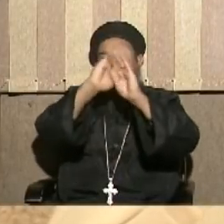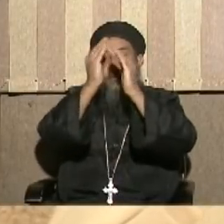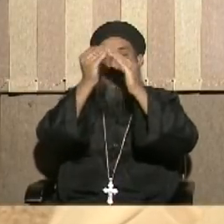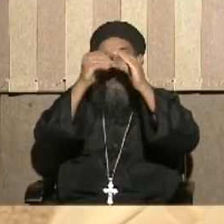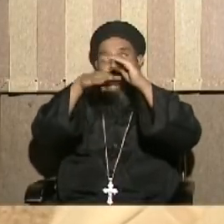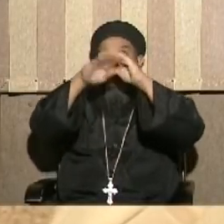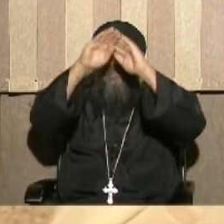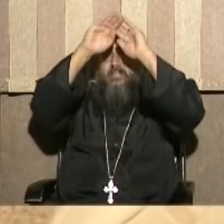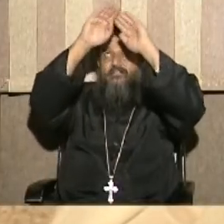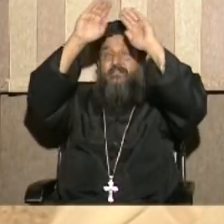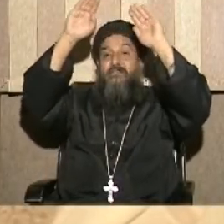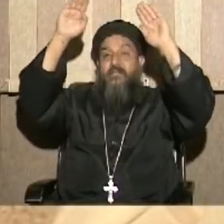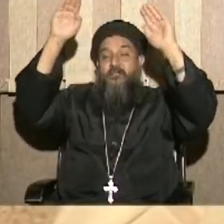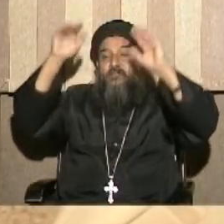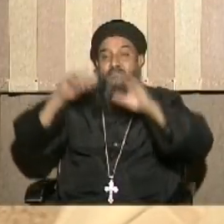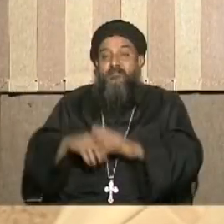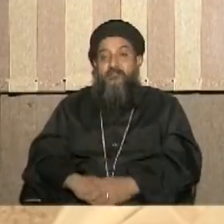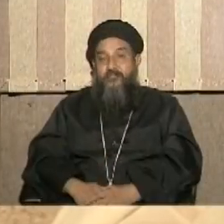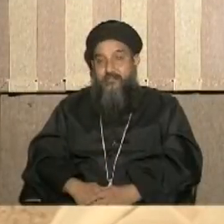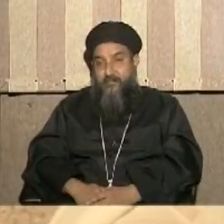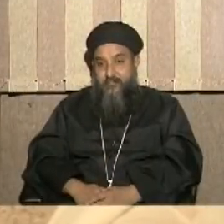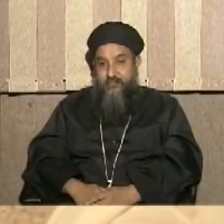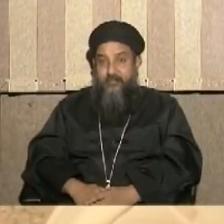فيكون لك كنز في السماء،